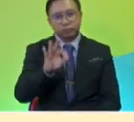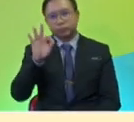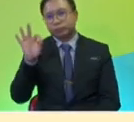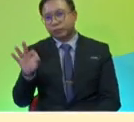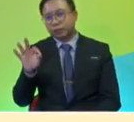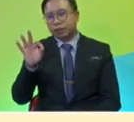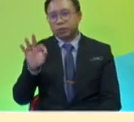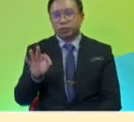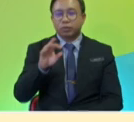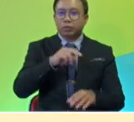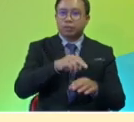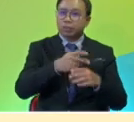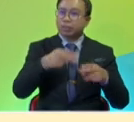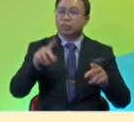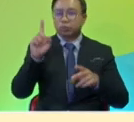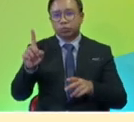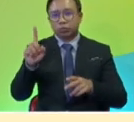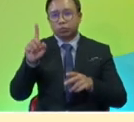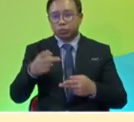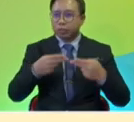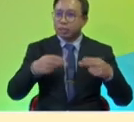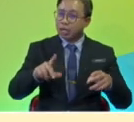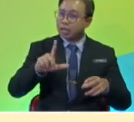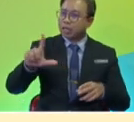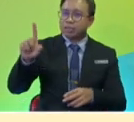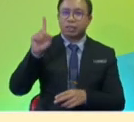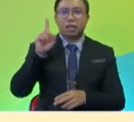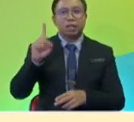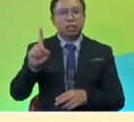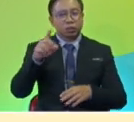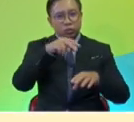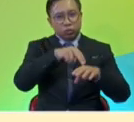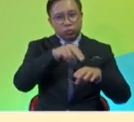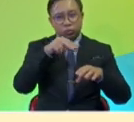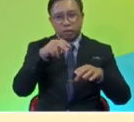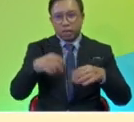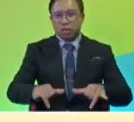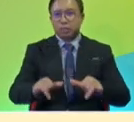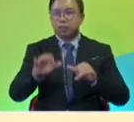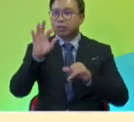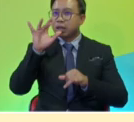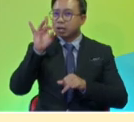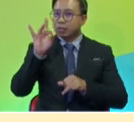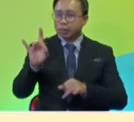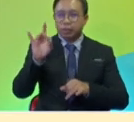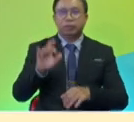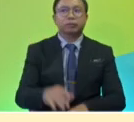sembilan hilanglah satu hilanglah satu tinggalah